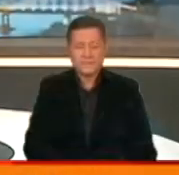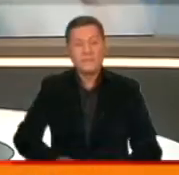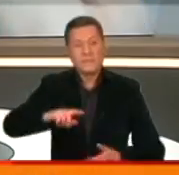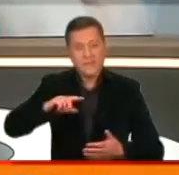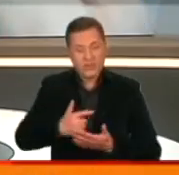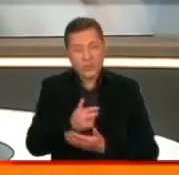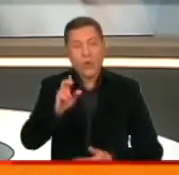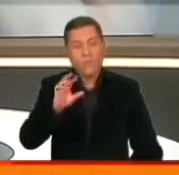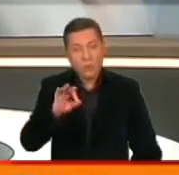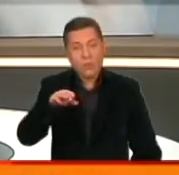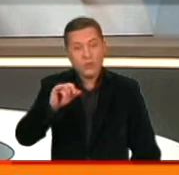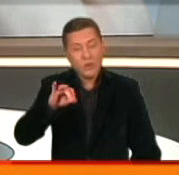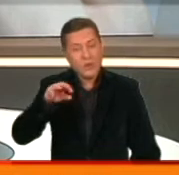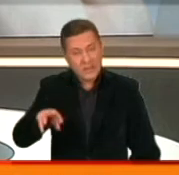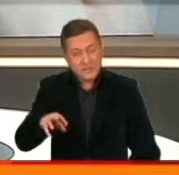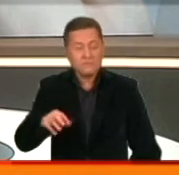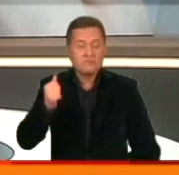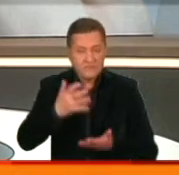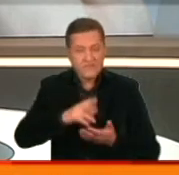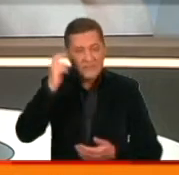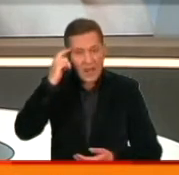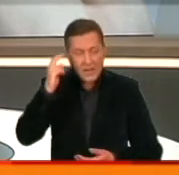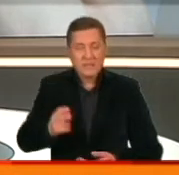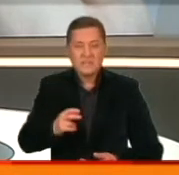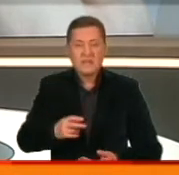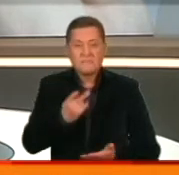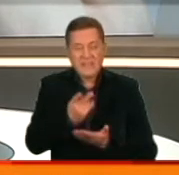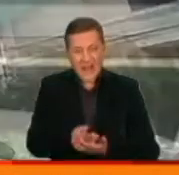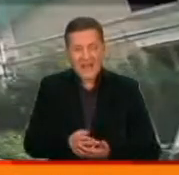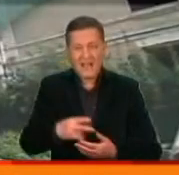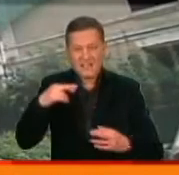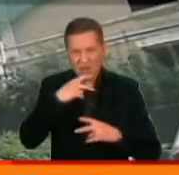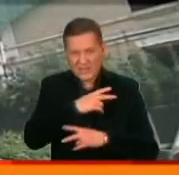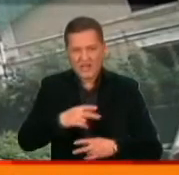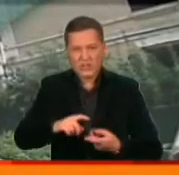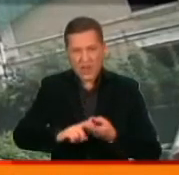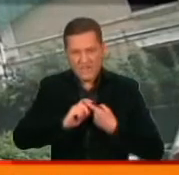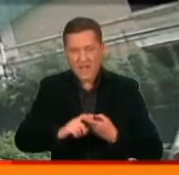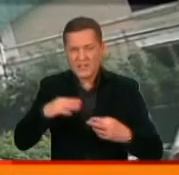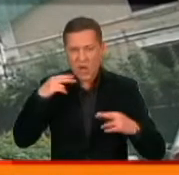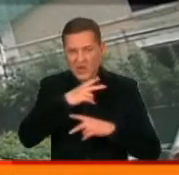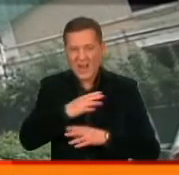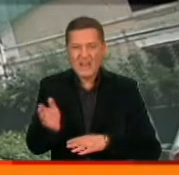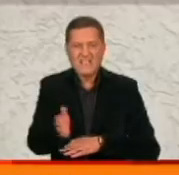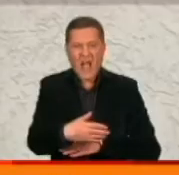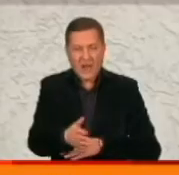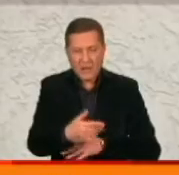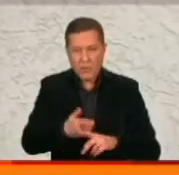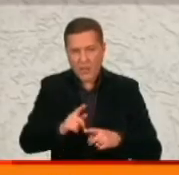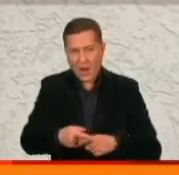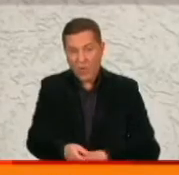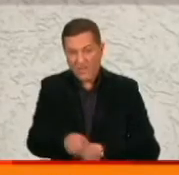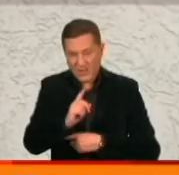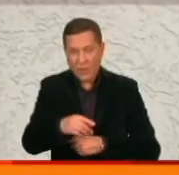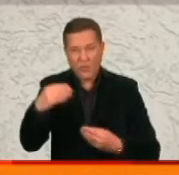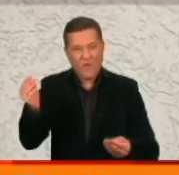Знову ботулізм. У столиці відразу дві людини злягли від токсичної інфекції. Обоє хворих отруїлися рибою, яку виловлювали і